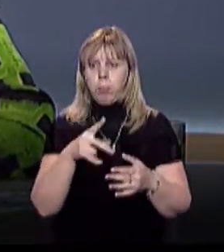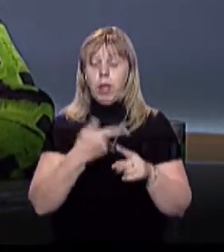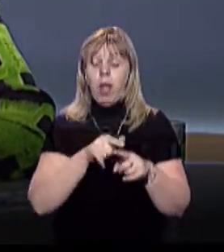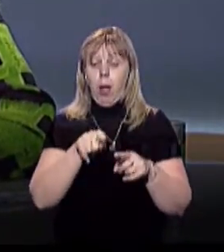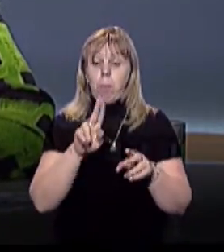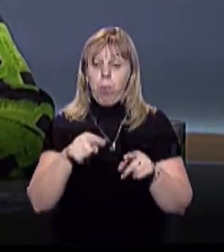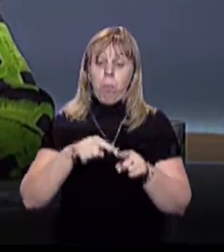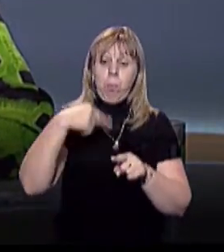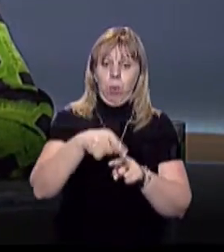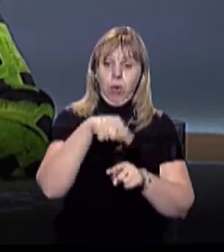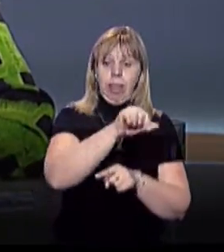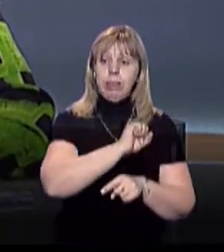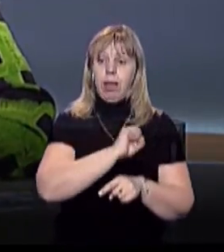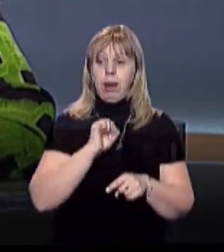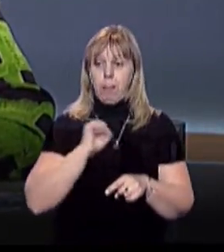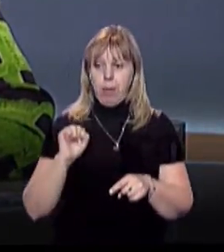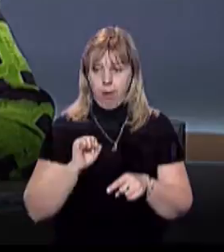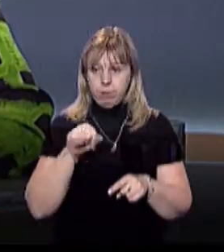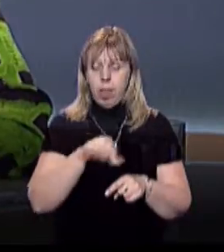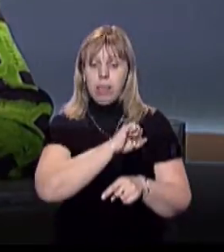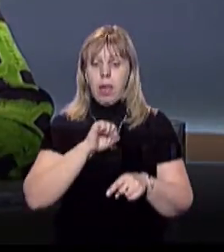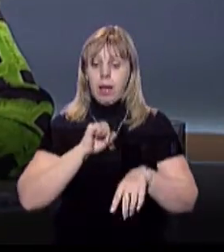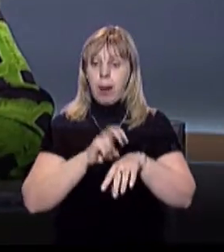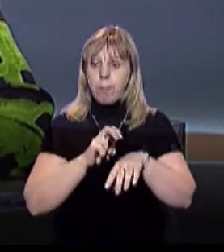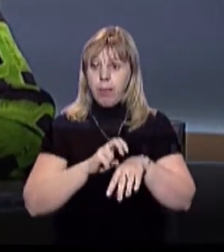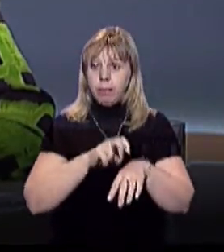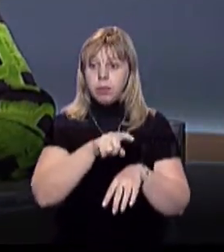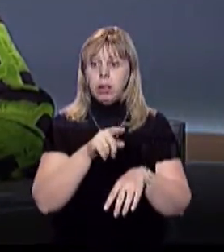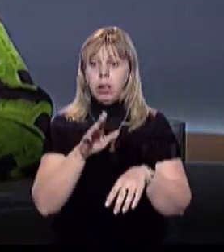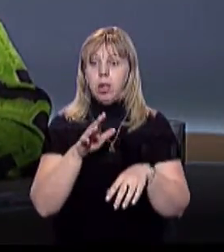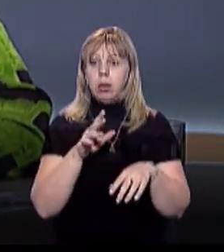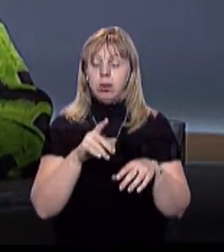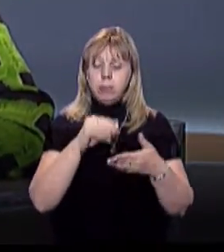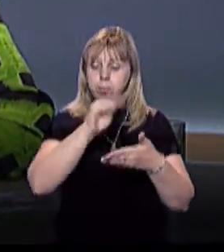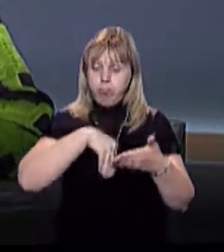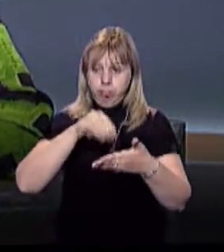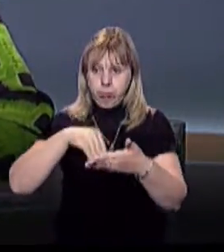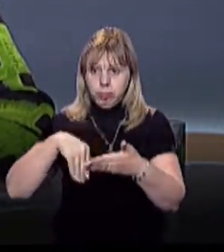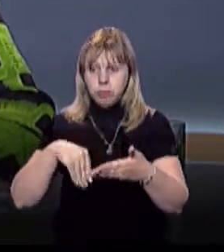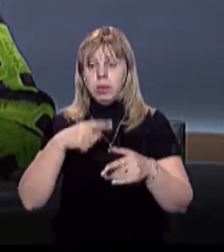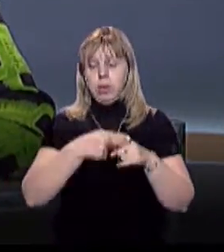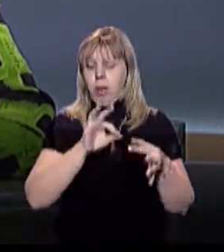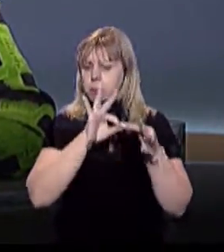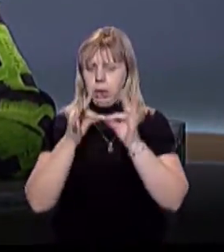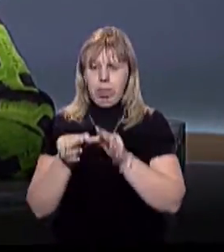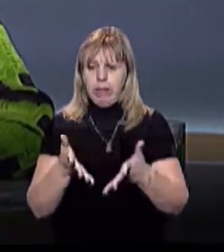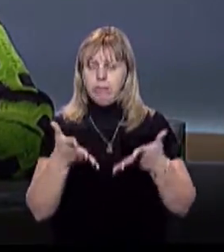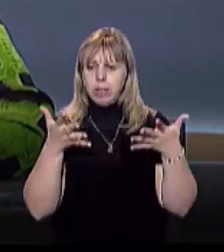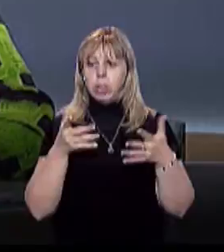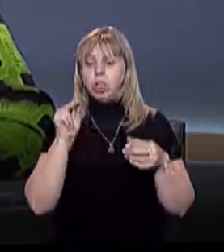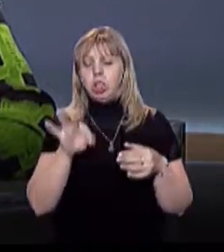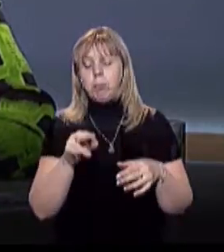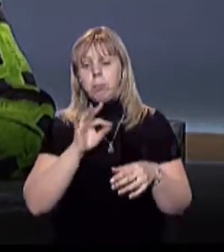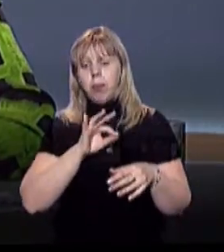до терапевта, де терапевт проводить анкетування, там він уже детально з'ясовує, чим